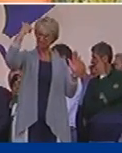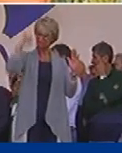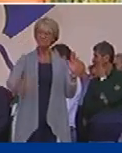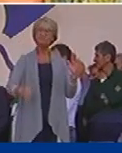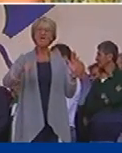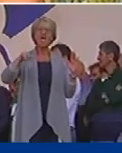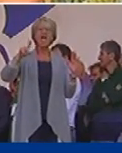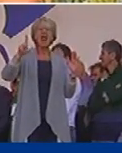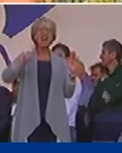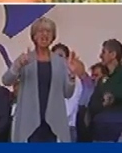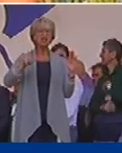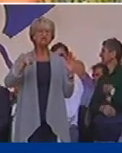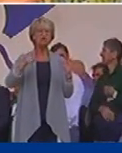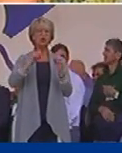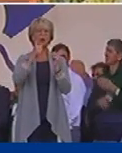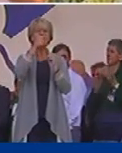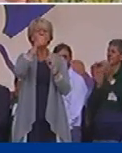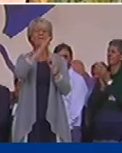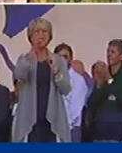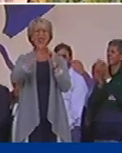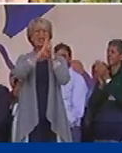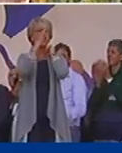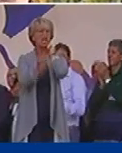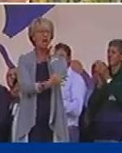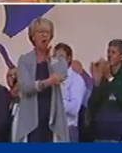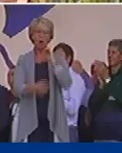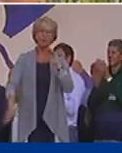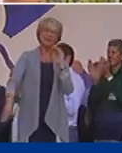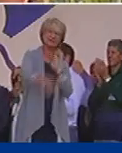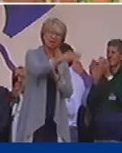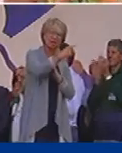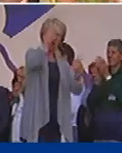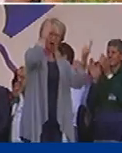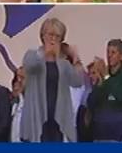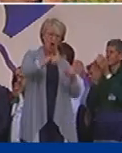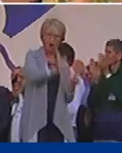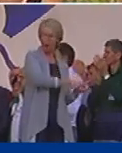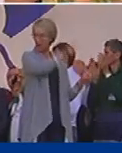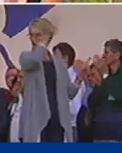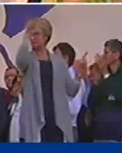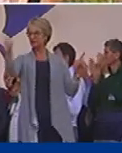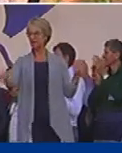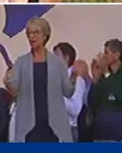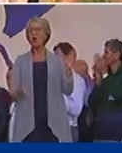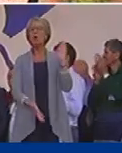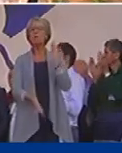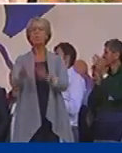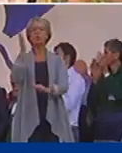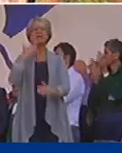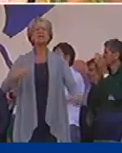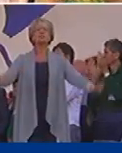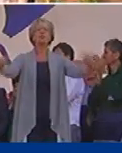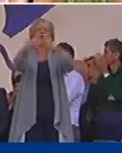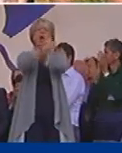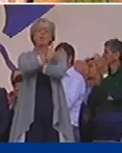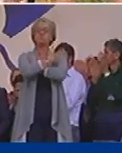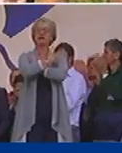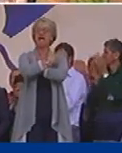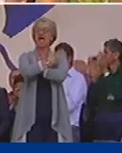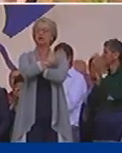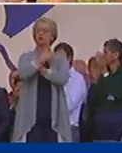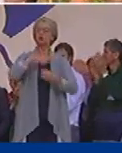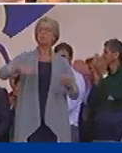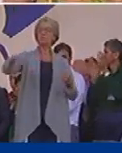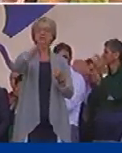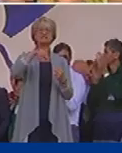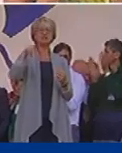facendosi 1000 km e tornerà a Lecce stanotte portandosi l'abbraccio del Prato di Pontida e di gente